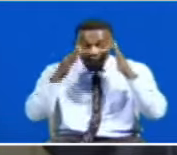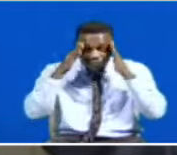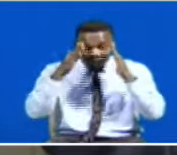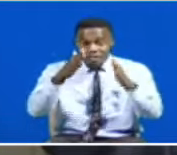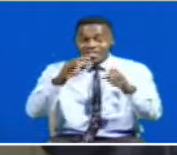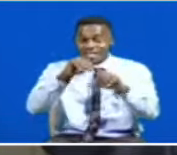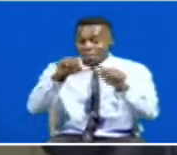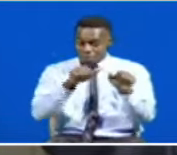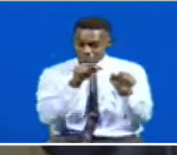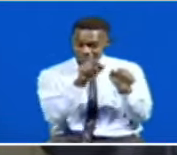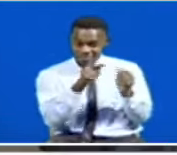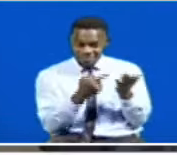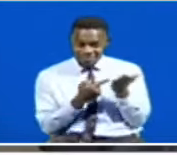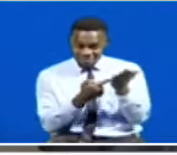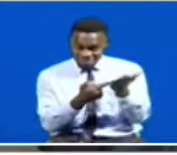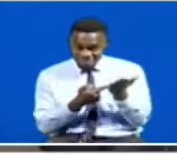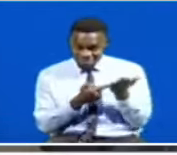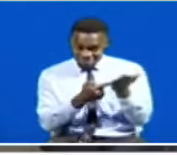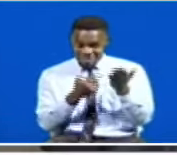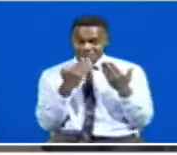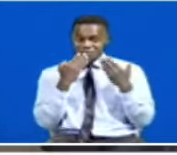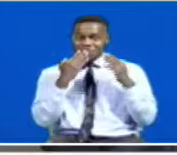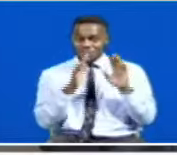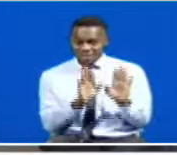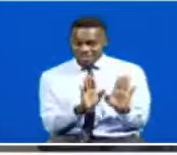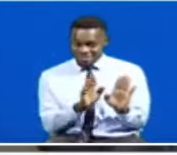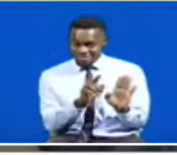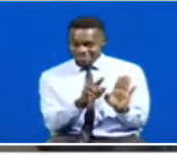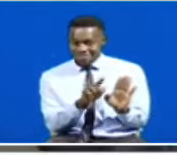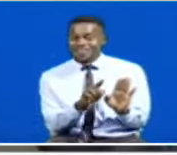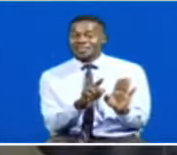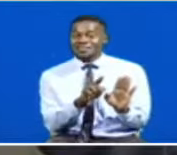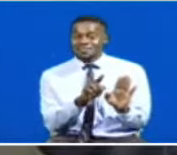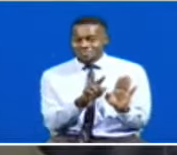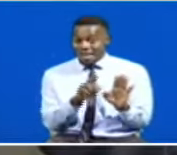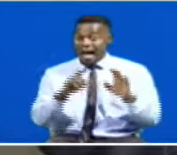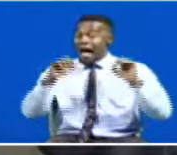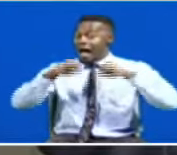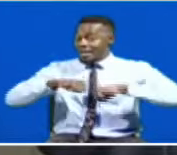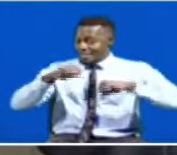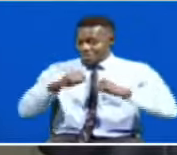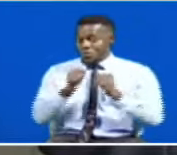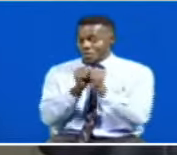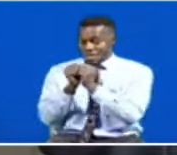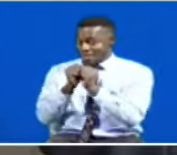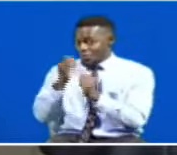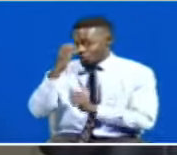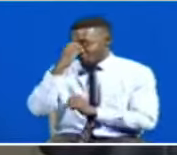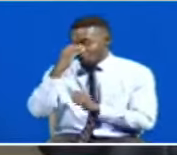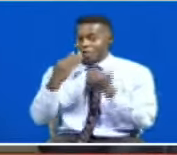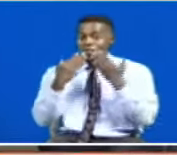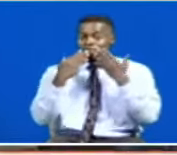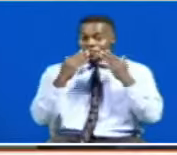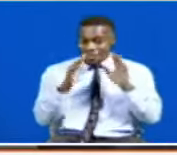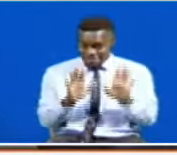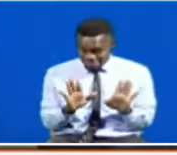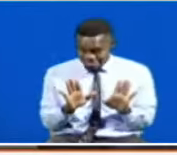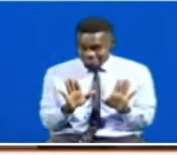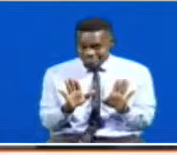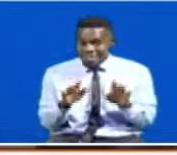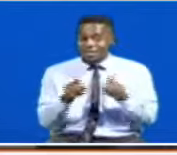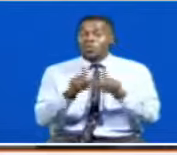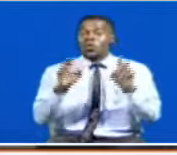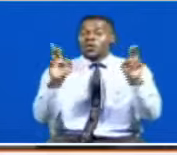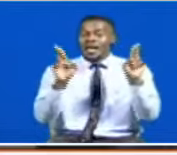for that dialogue we have written, and I believe His Excellency is going to give us an appointment and we are ready